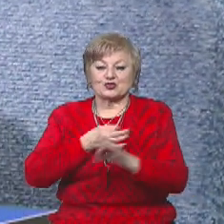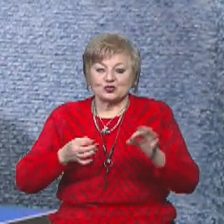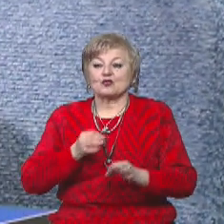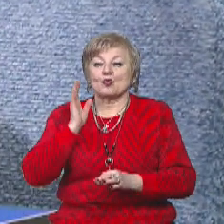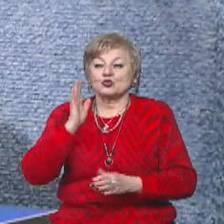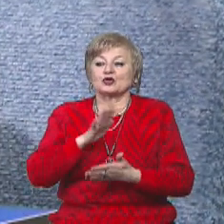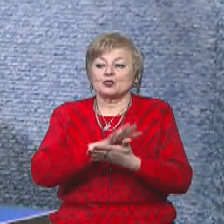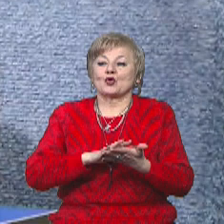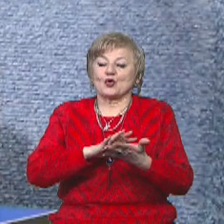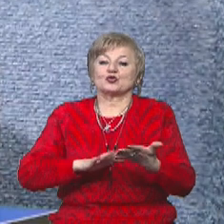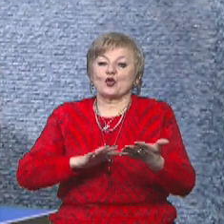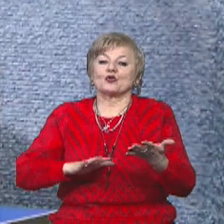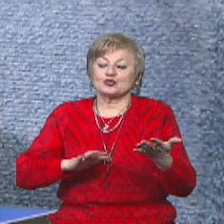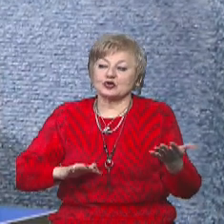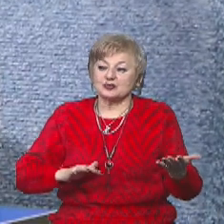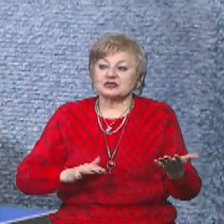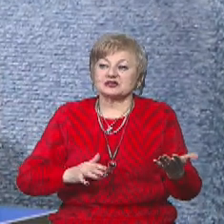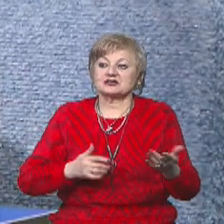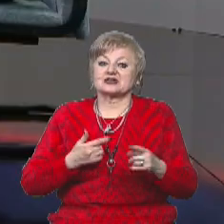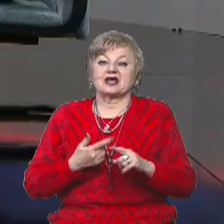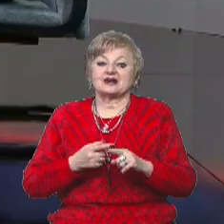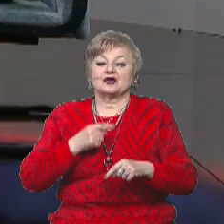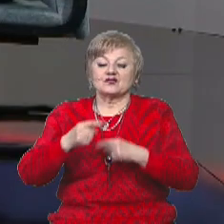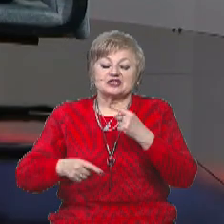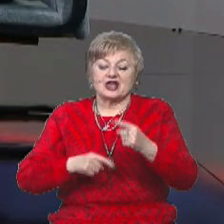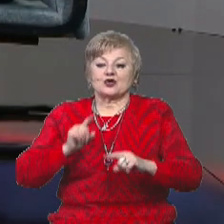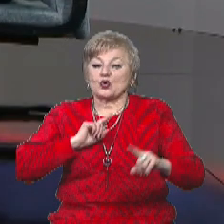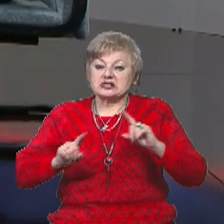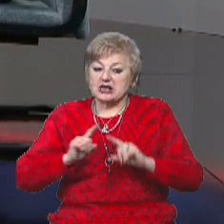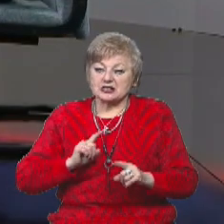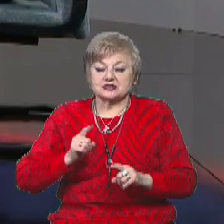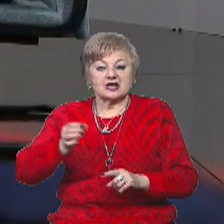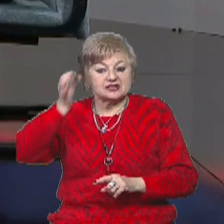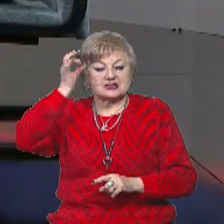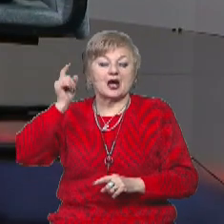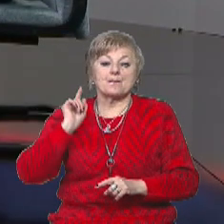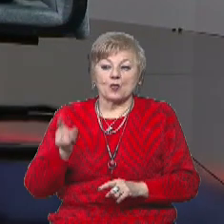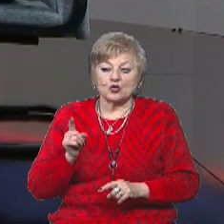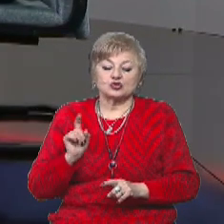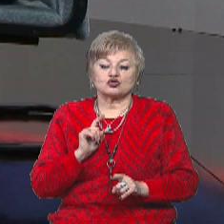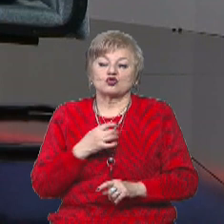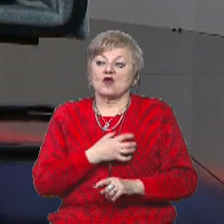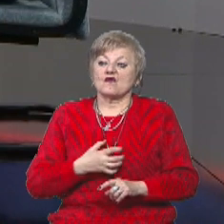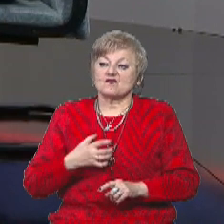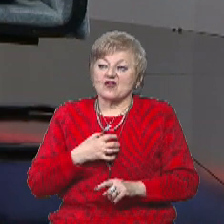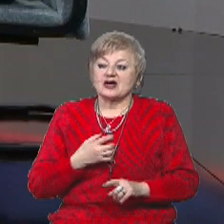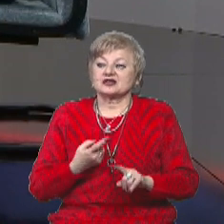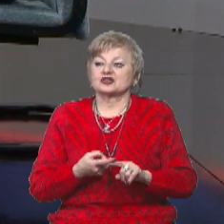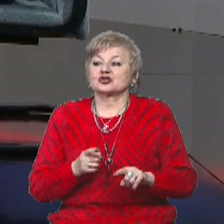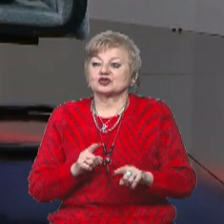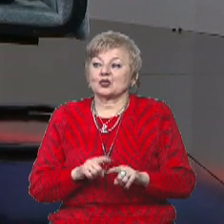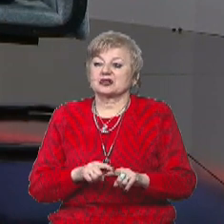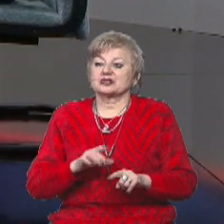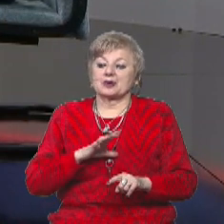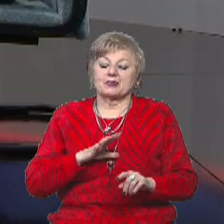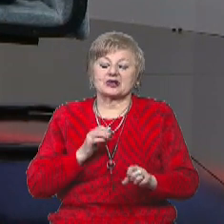вона продовжується. І перед сесією, перед черговою сесією ще раз нагадаємо, да. Наскільки важливо, щоб це стосувалося не